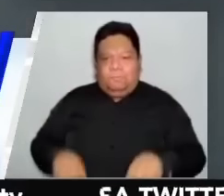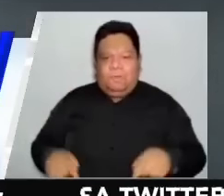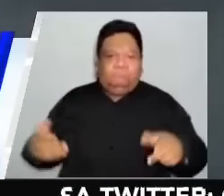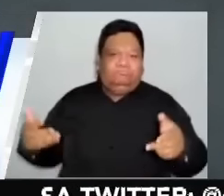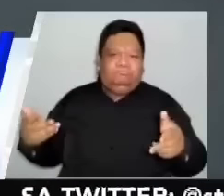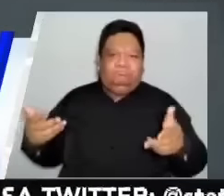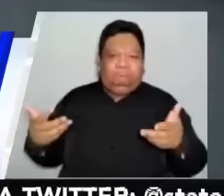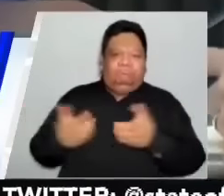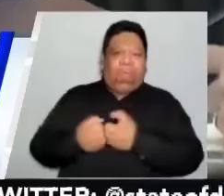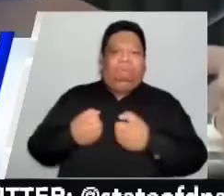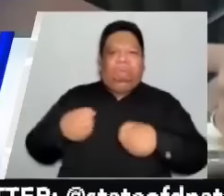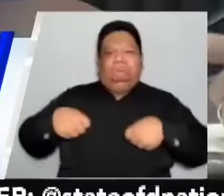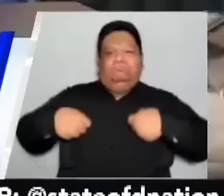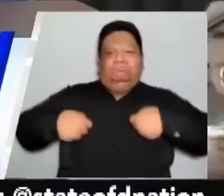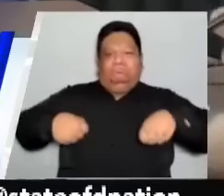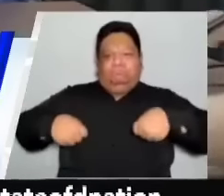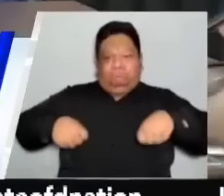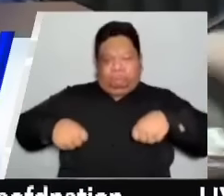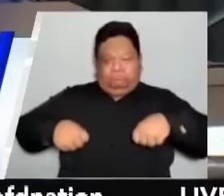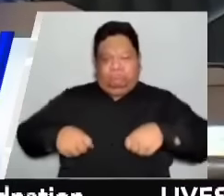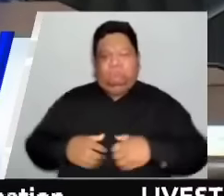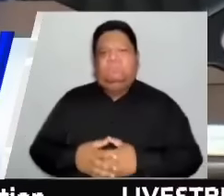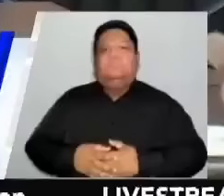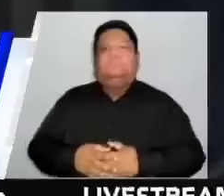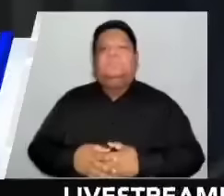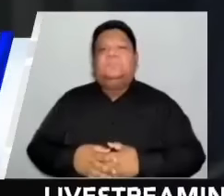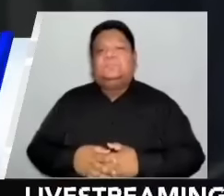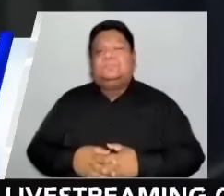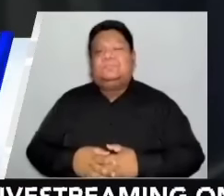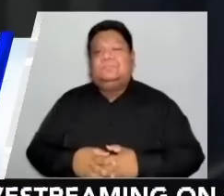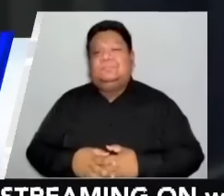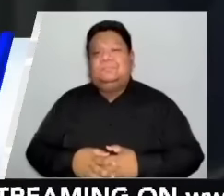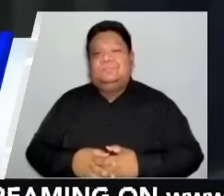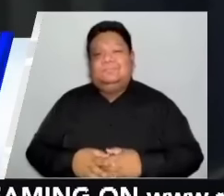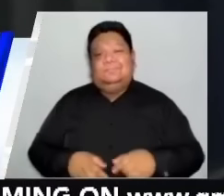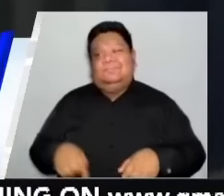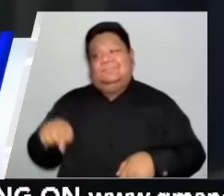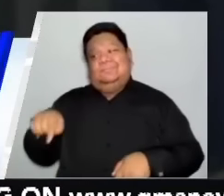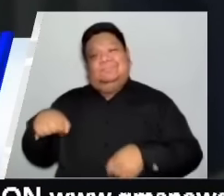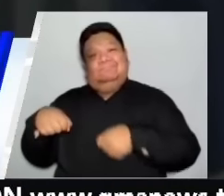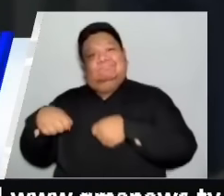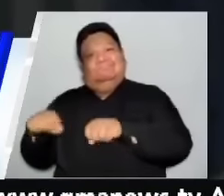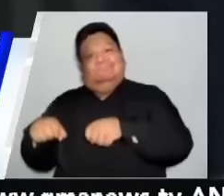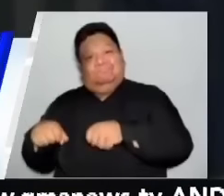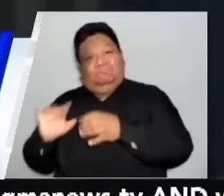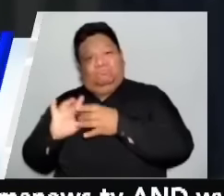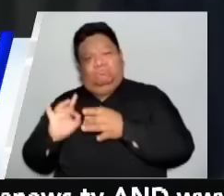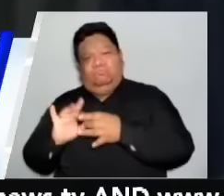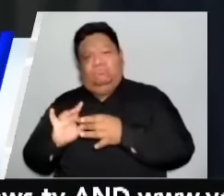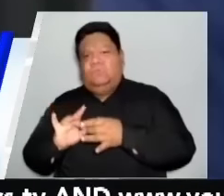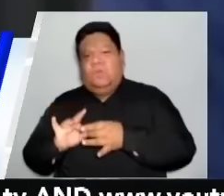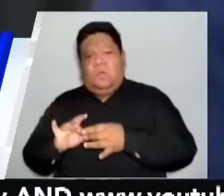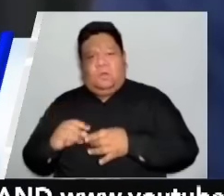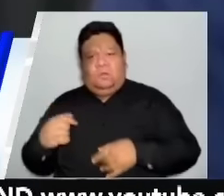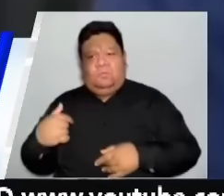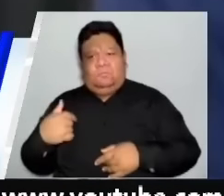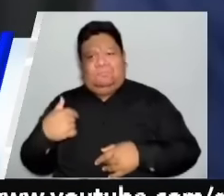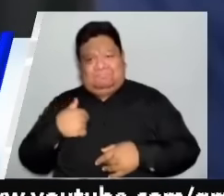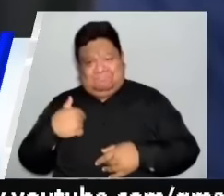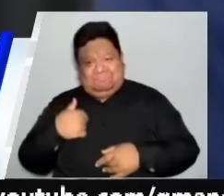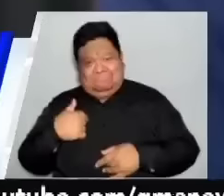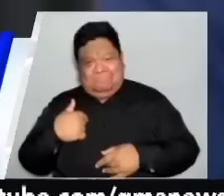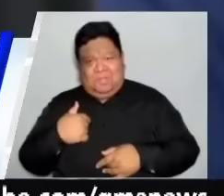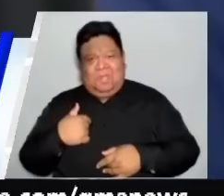motorcycle taxi iginiit naman ng motorcycle taxi Rider na siya ang dalawang beses na binangga ng